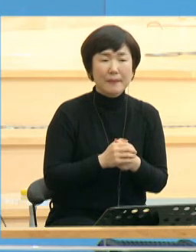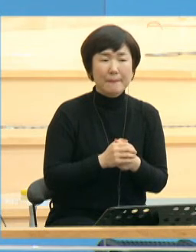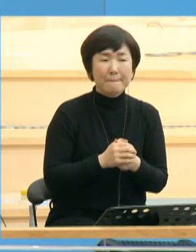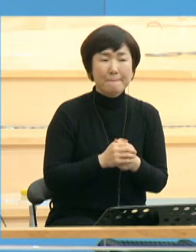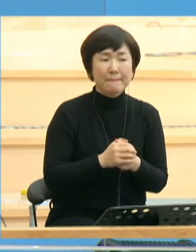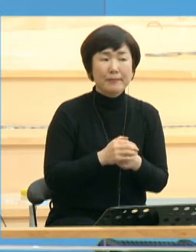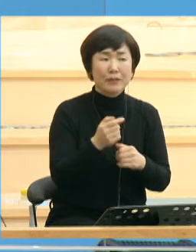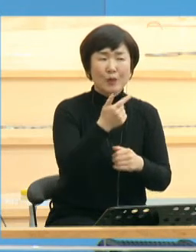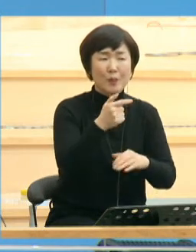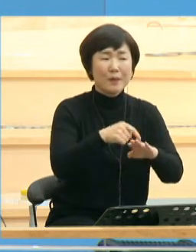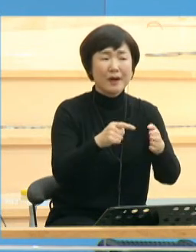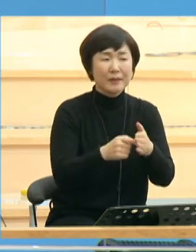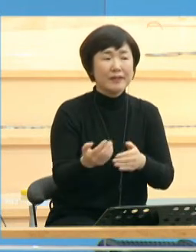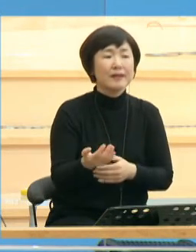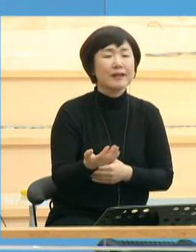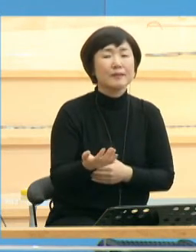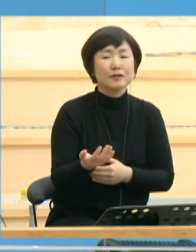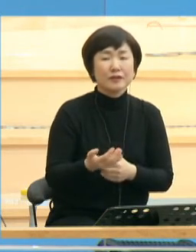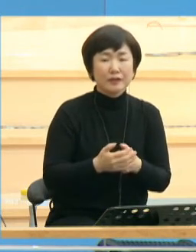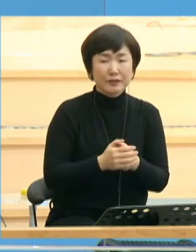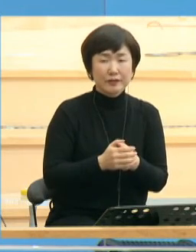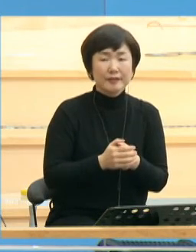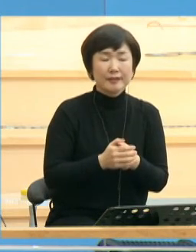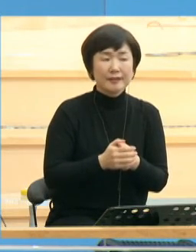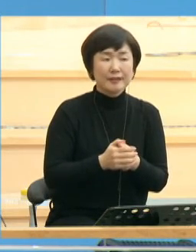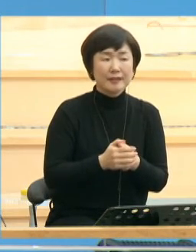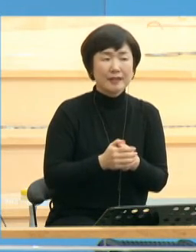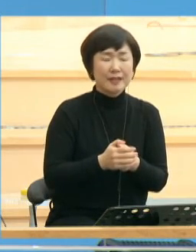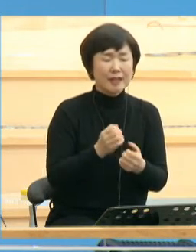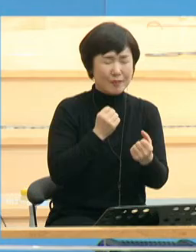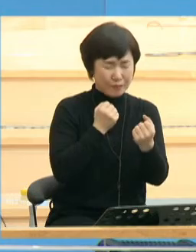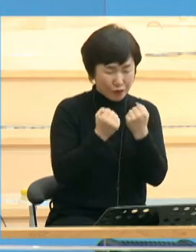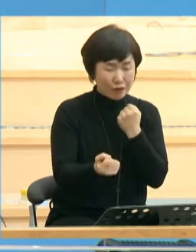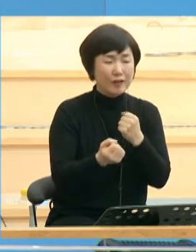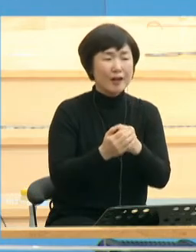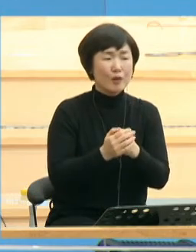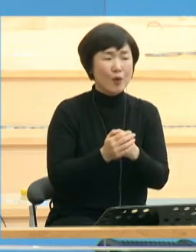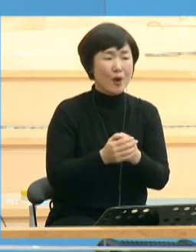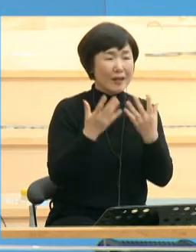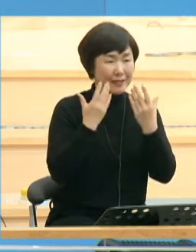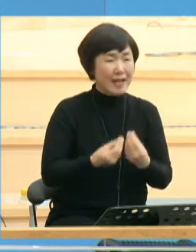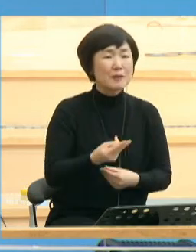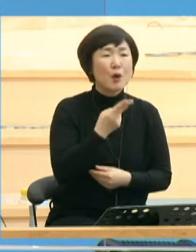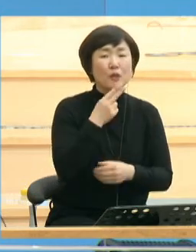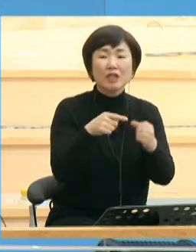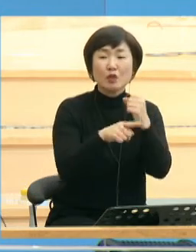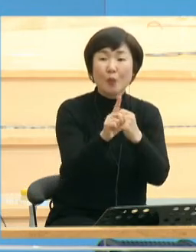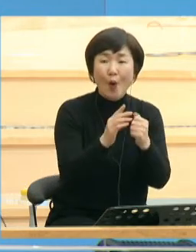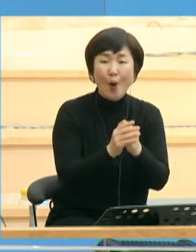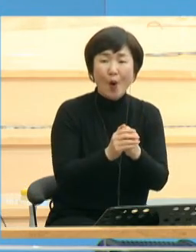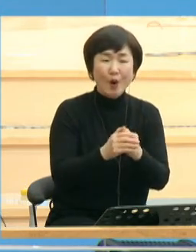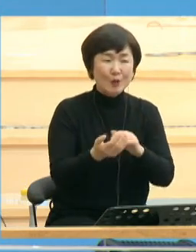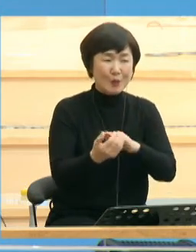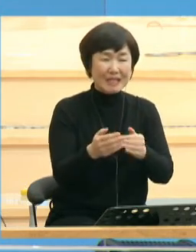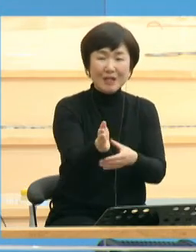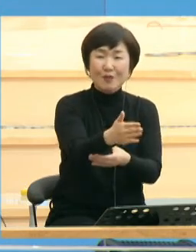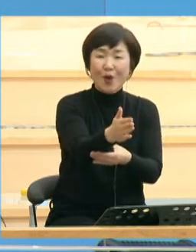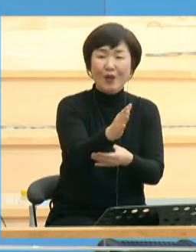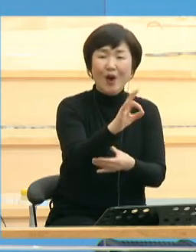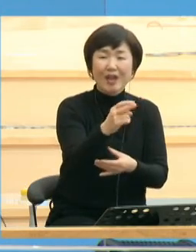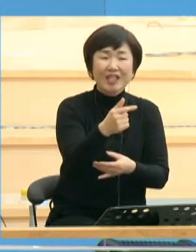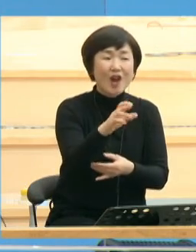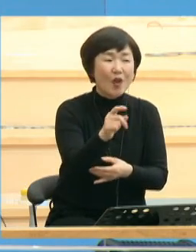너무 맘 아픈 얘기잖아요 그해가 이런 그래도 낙심하지 않아도 되는 것은 뭐냐 연어처럼 어린 시절의